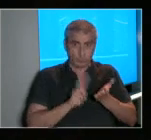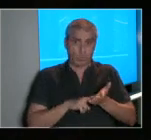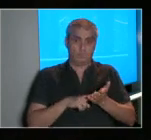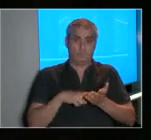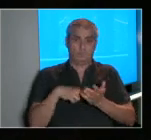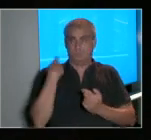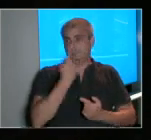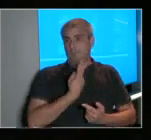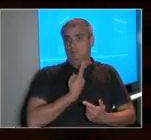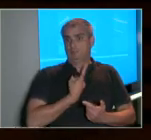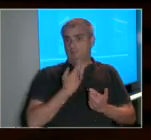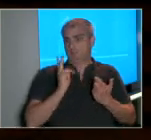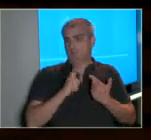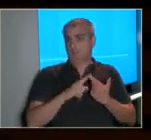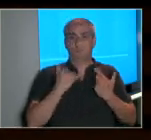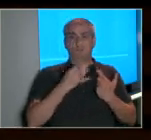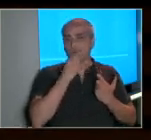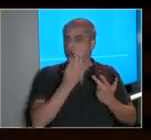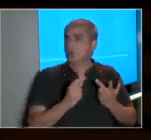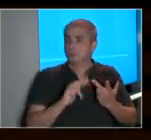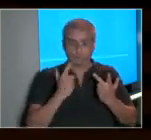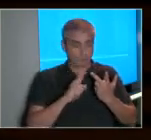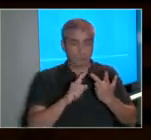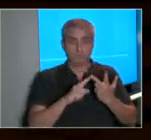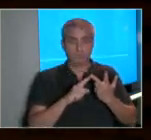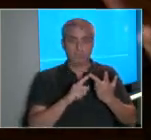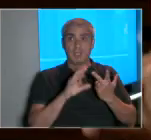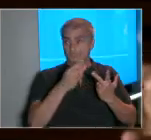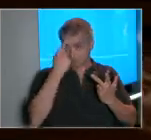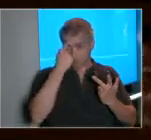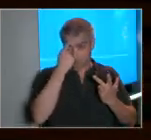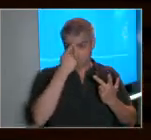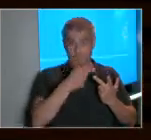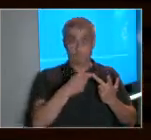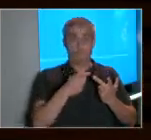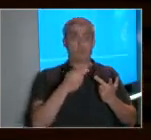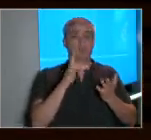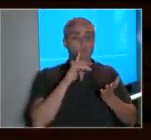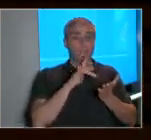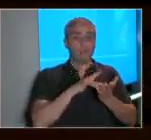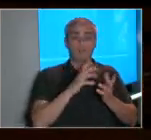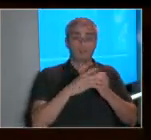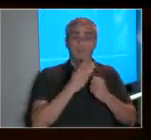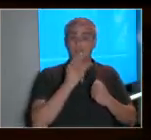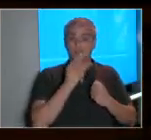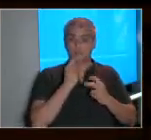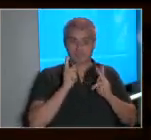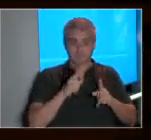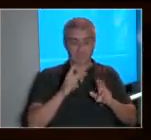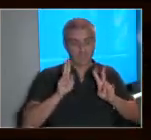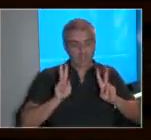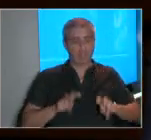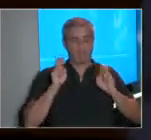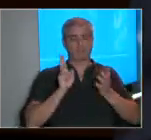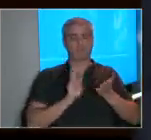זכות להגדרה עצמית. ועכשיו לשאלה השלישית. האם אתם חושבים שהמקום בו העם היהודי צריך